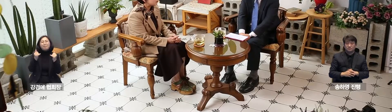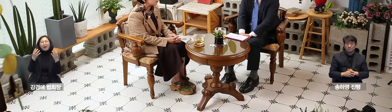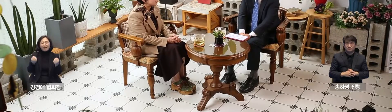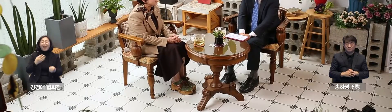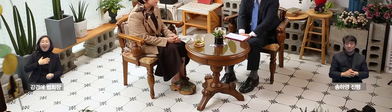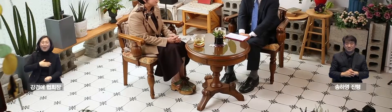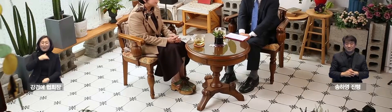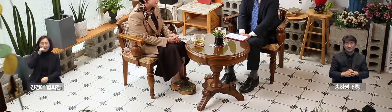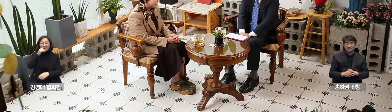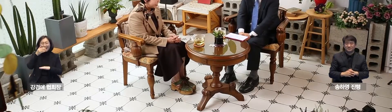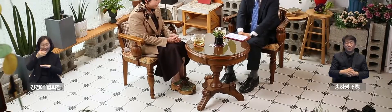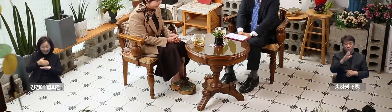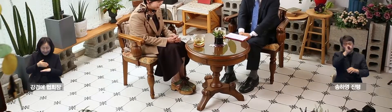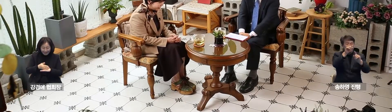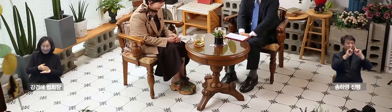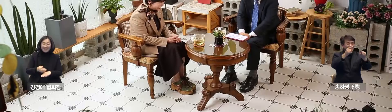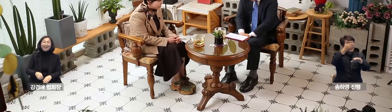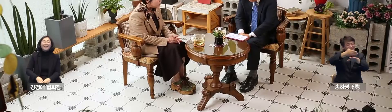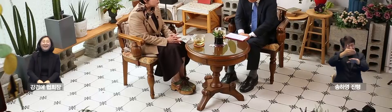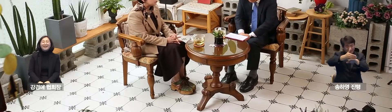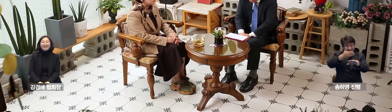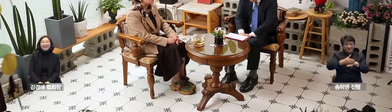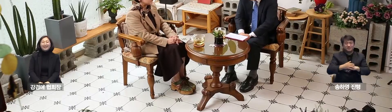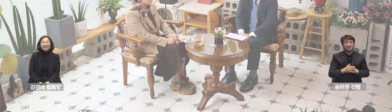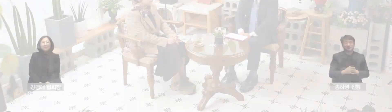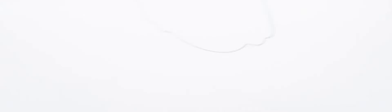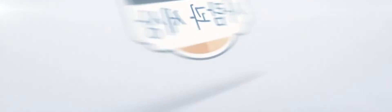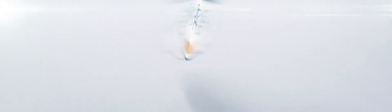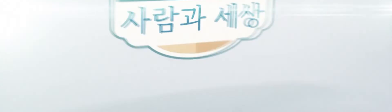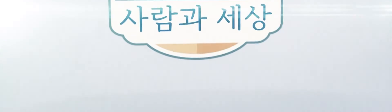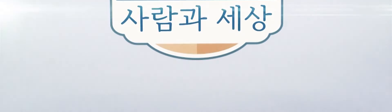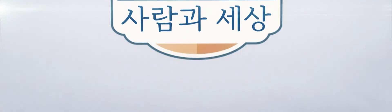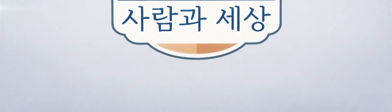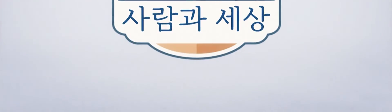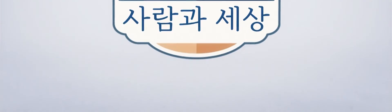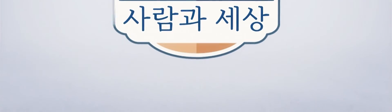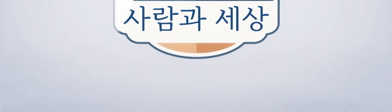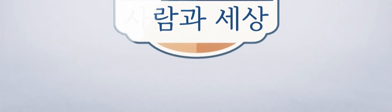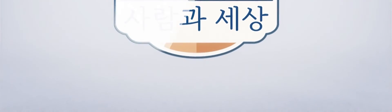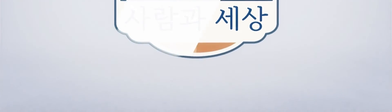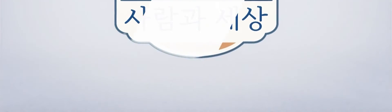네, 감사합니다. 네, 좋은 말씀 감사합니다.